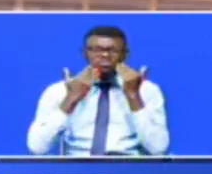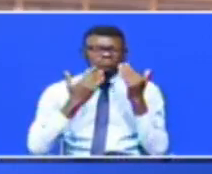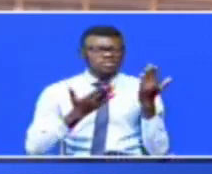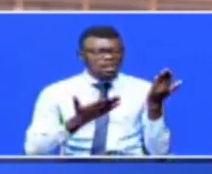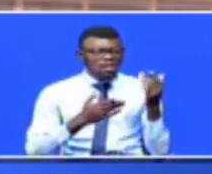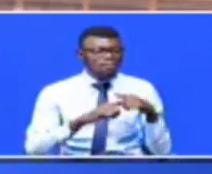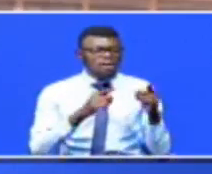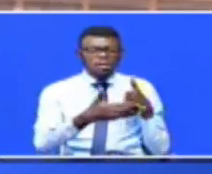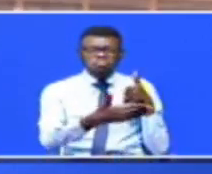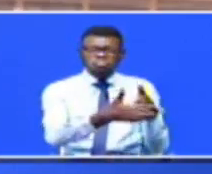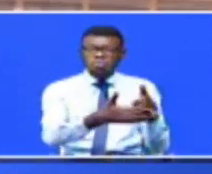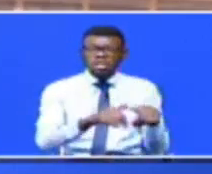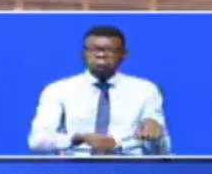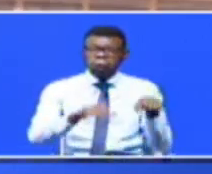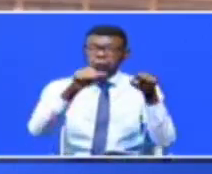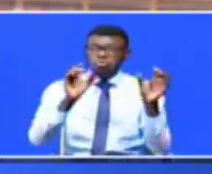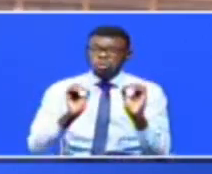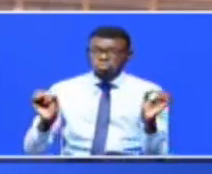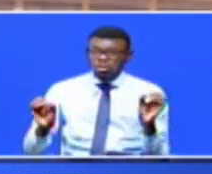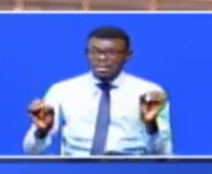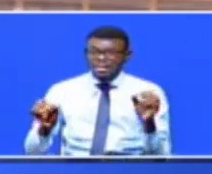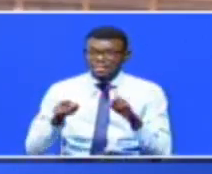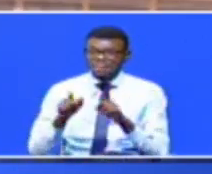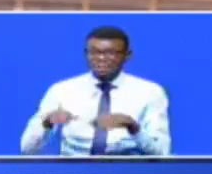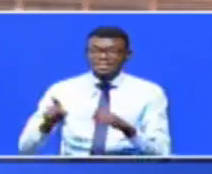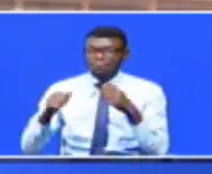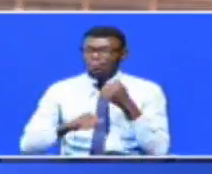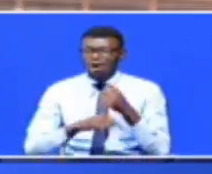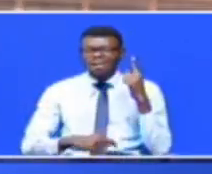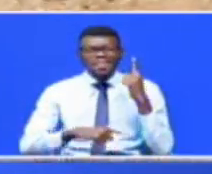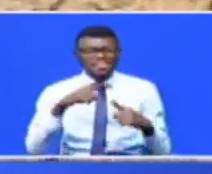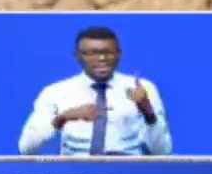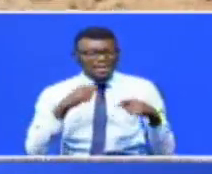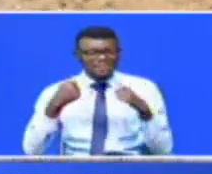kufanya kazi kwa hiyo miaka yote. Na haikuzuia yeye kukaa zaidi ya miaka 6.